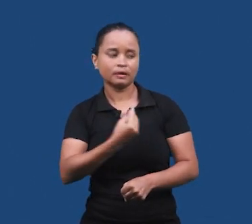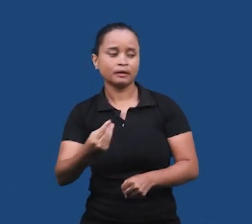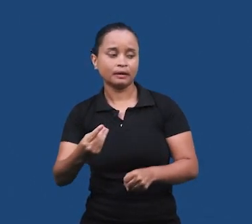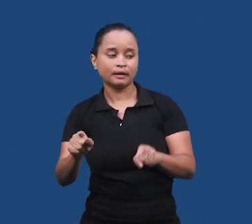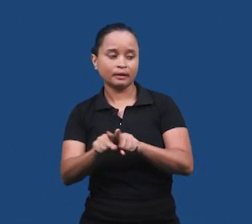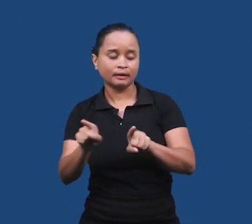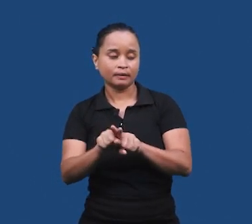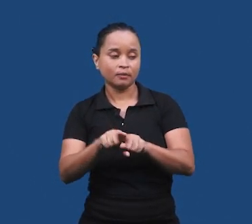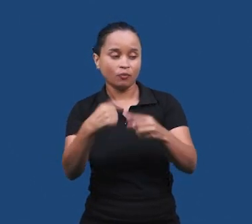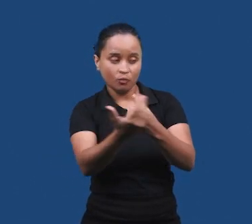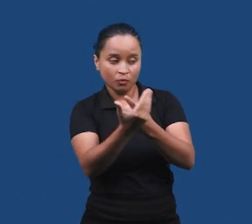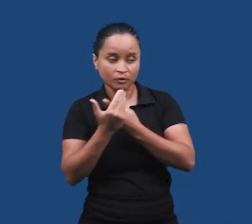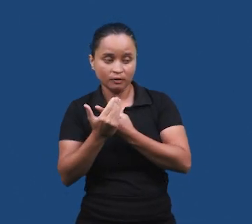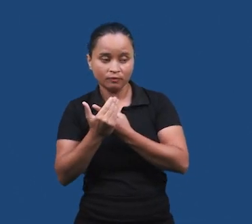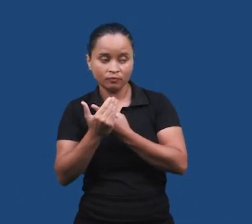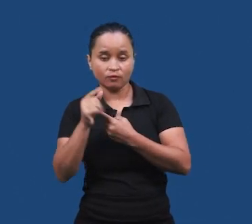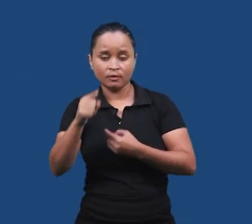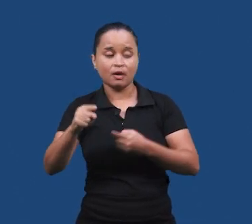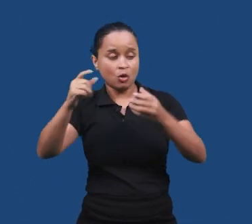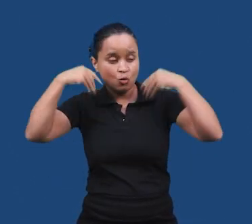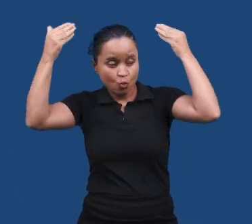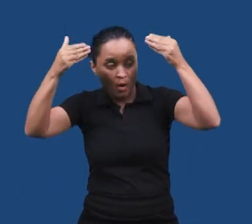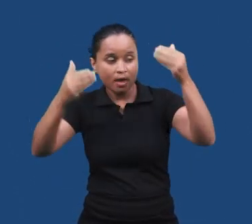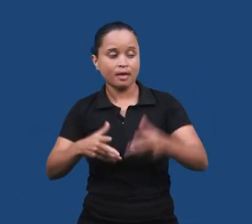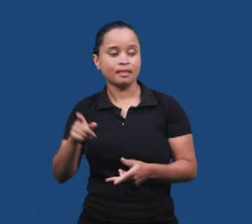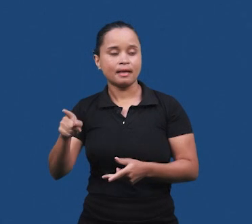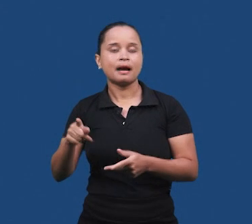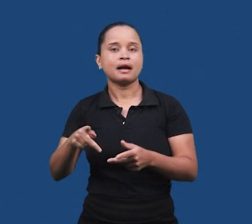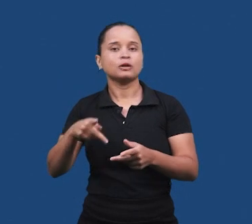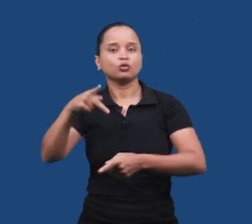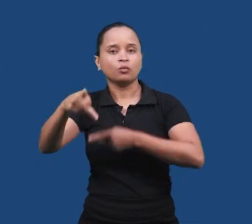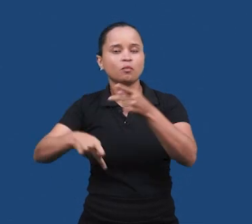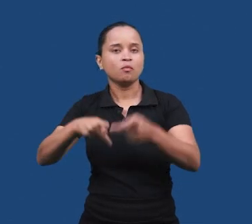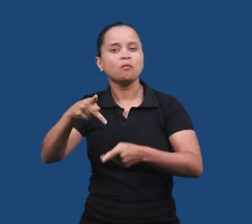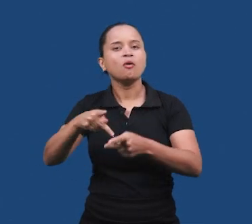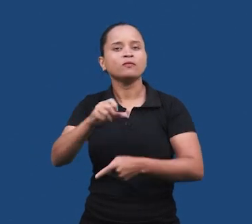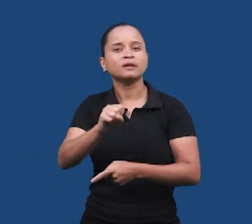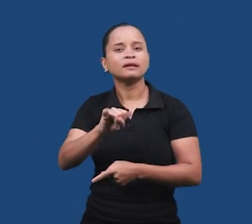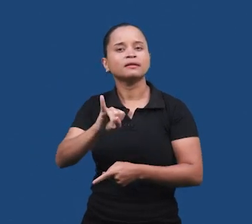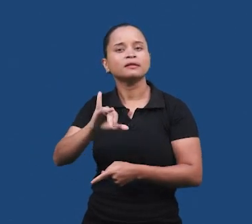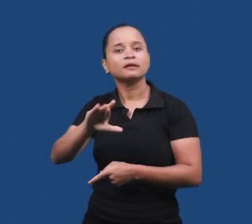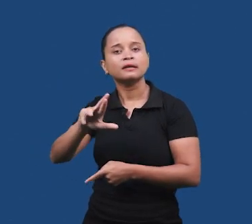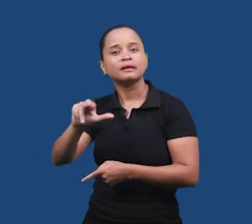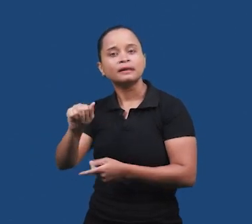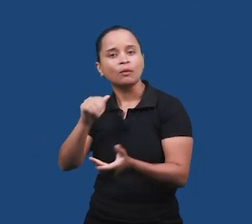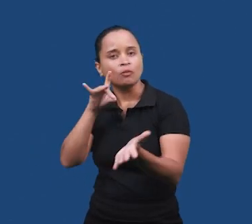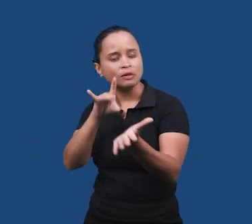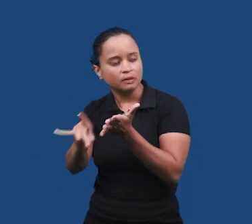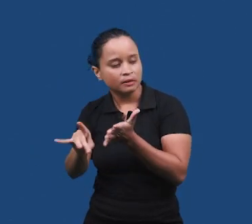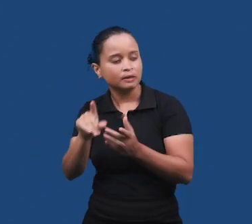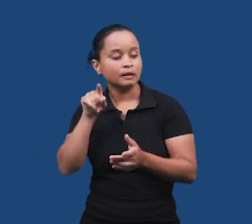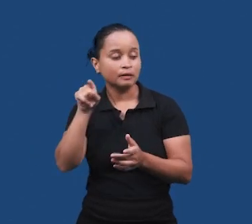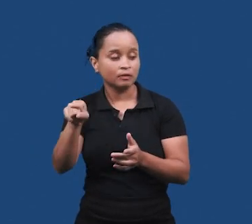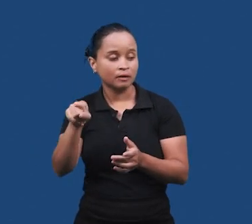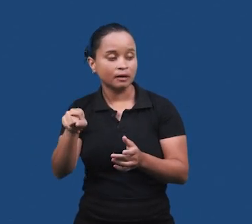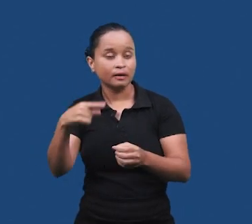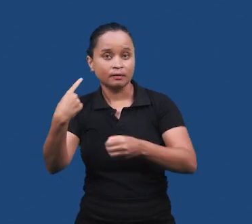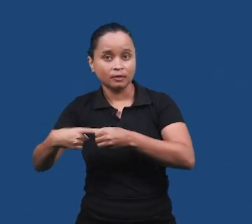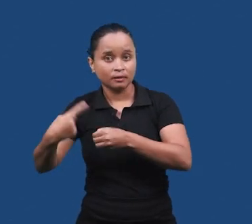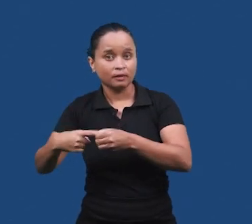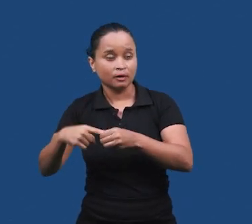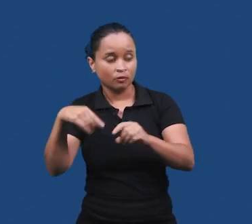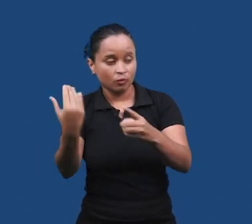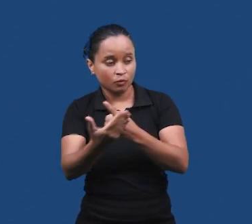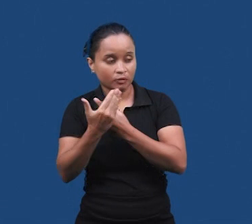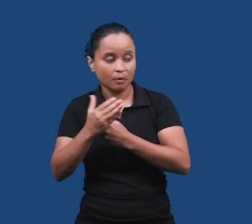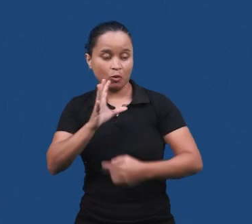roi d'Assyrie je te délivrerai, et à toi, et à cette ville, et je secourrai